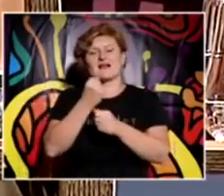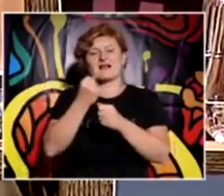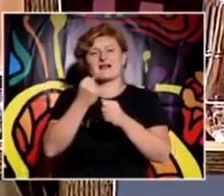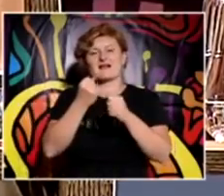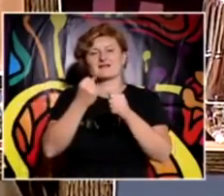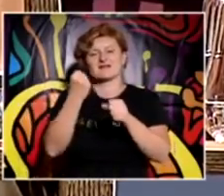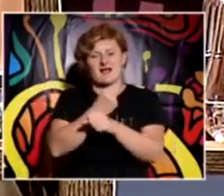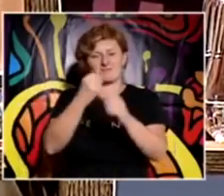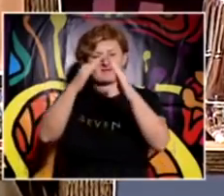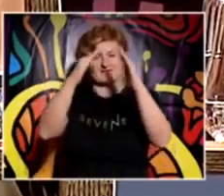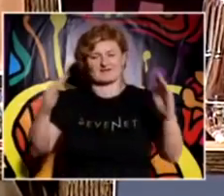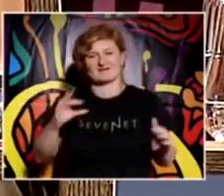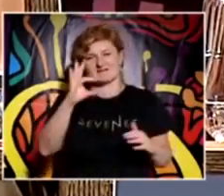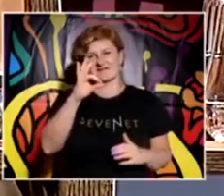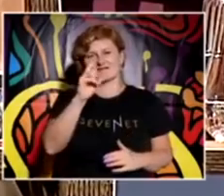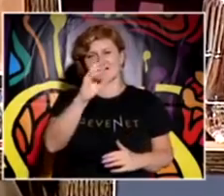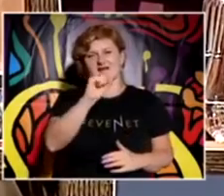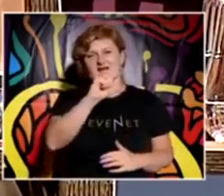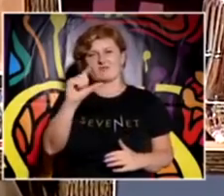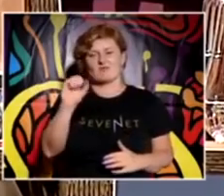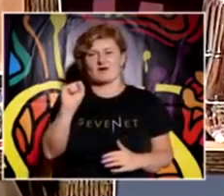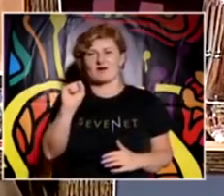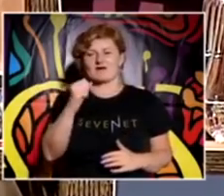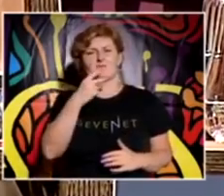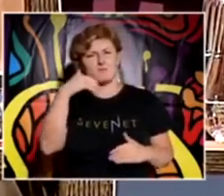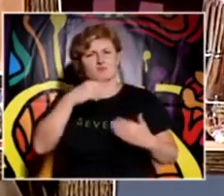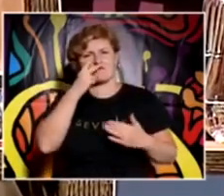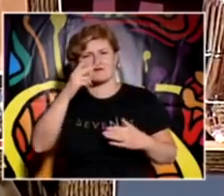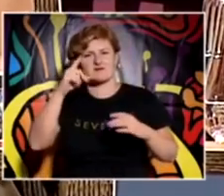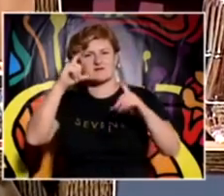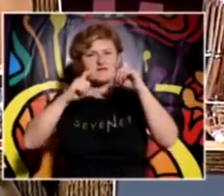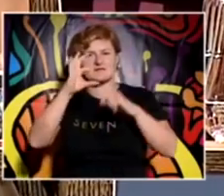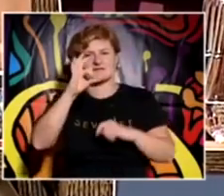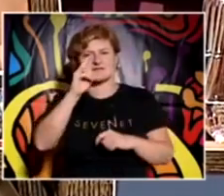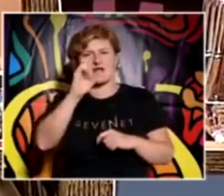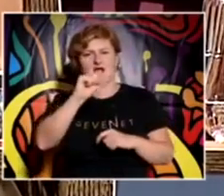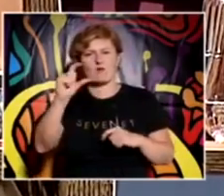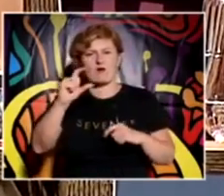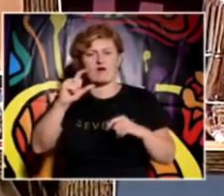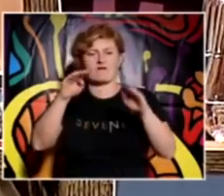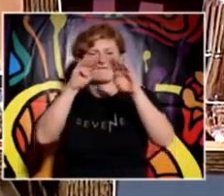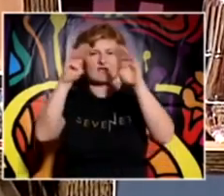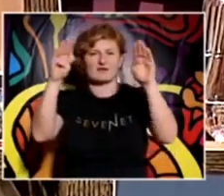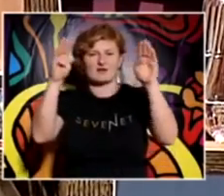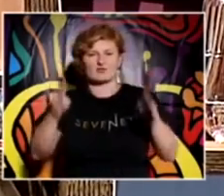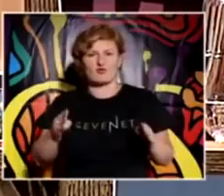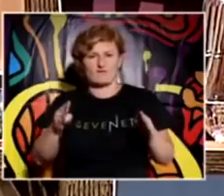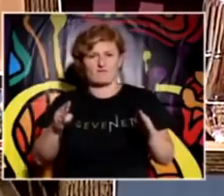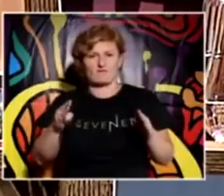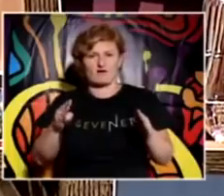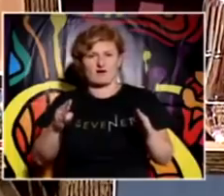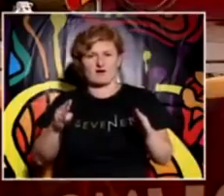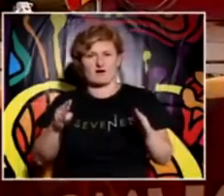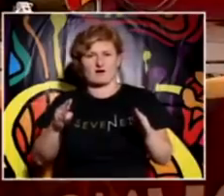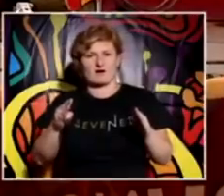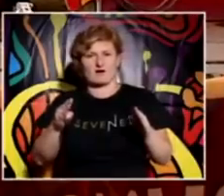nazywa Preikestolen. To jest taka, nie wiem, czy może widzieliście gdzieś na zdjęciach, skała, kwadratowa półka skalna, która pionowo opada do